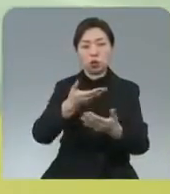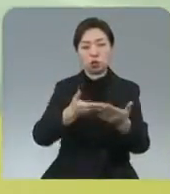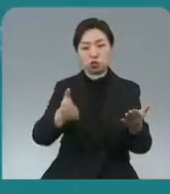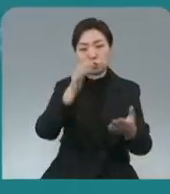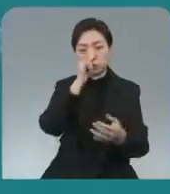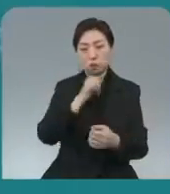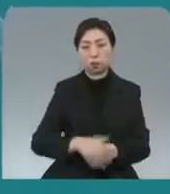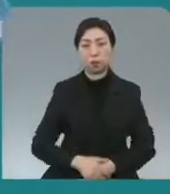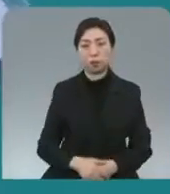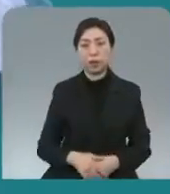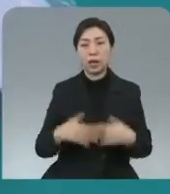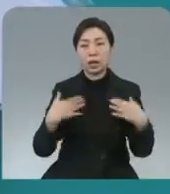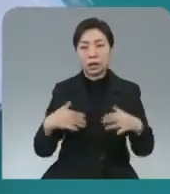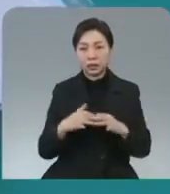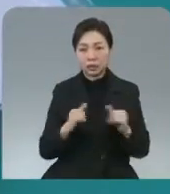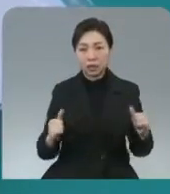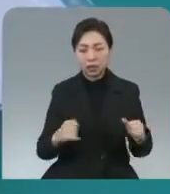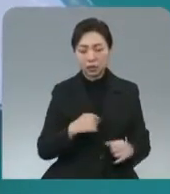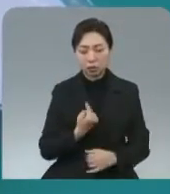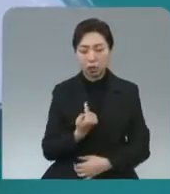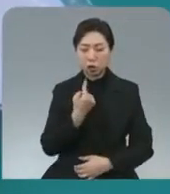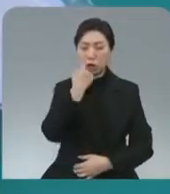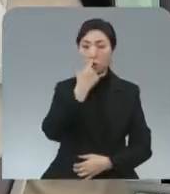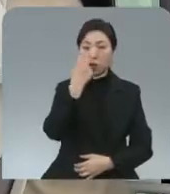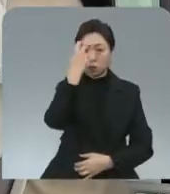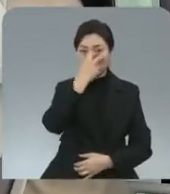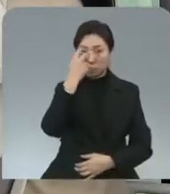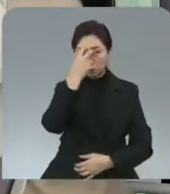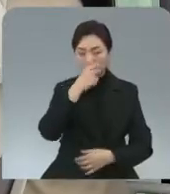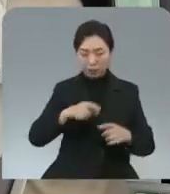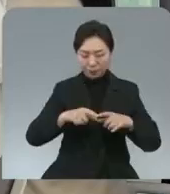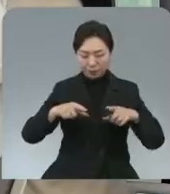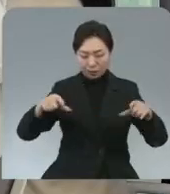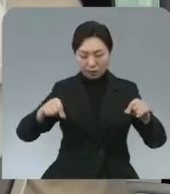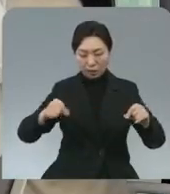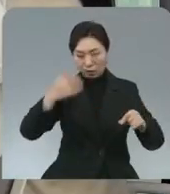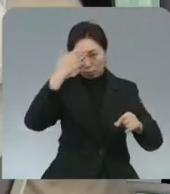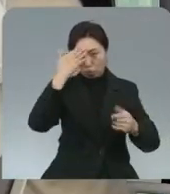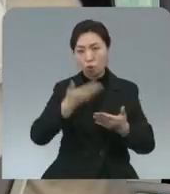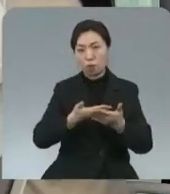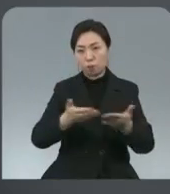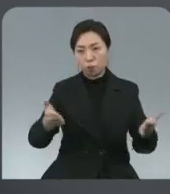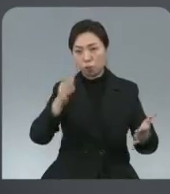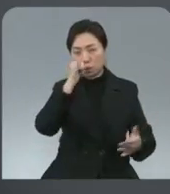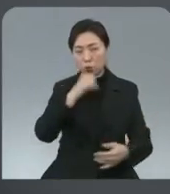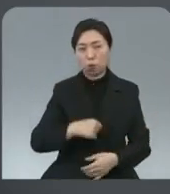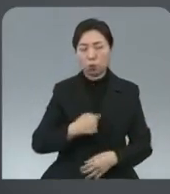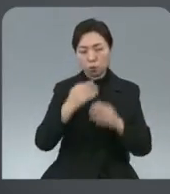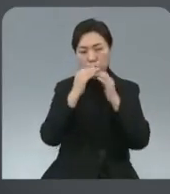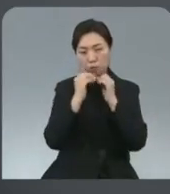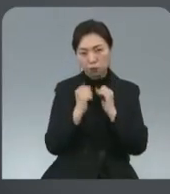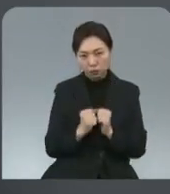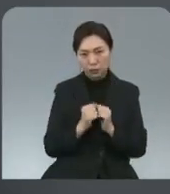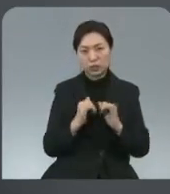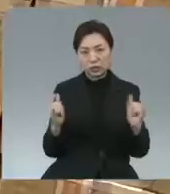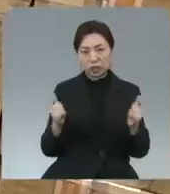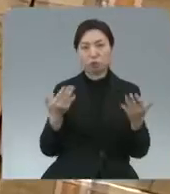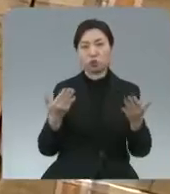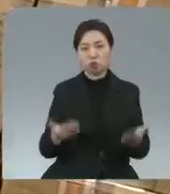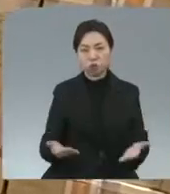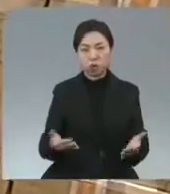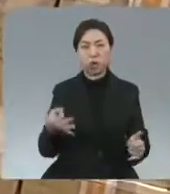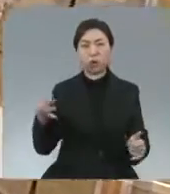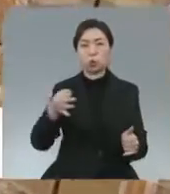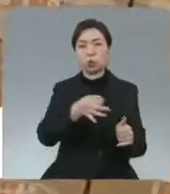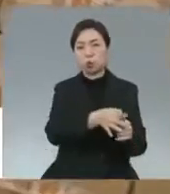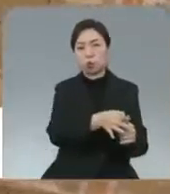内，共计增加了12万人。国会还增加了小工商户支援预算，将损失补偿修订率